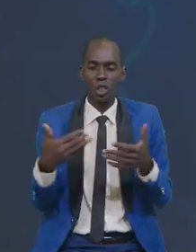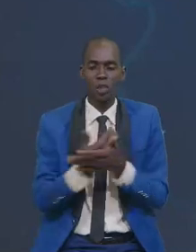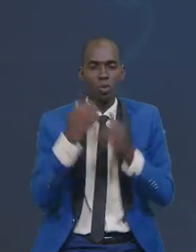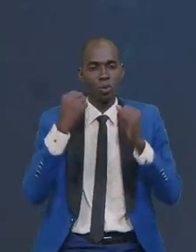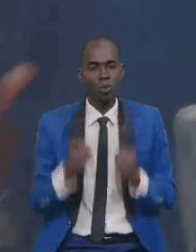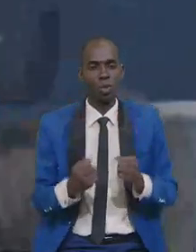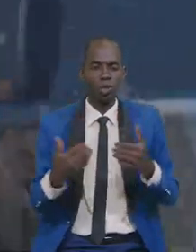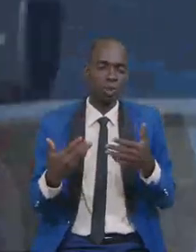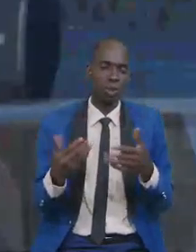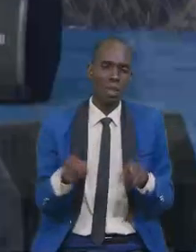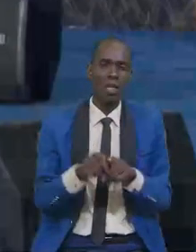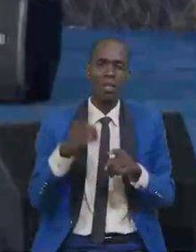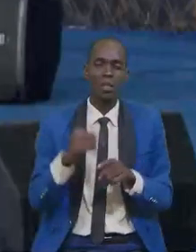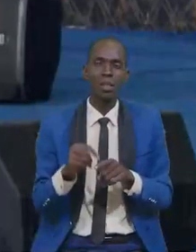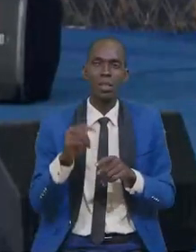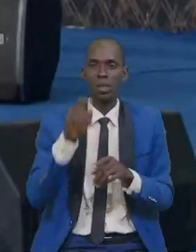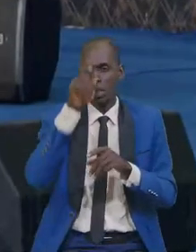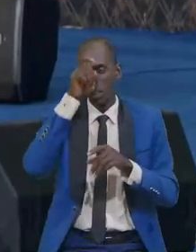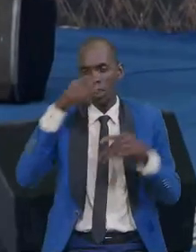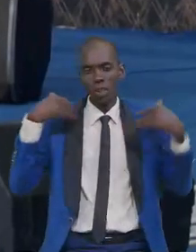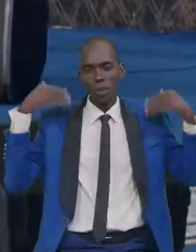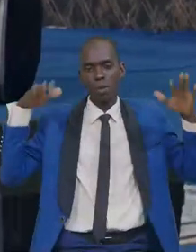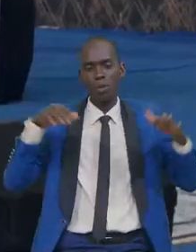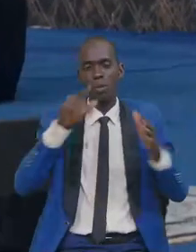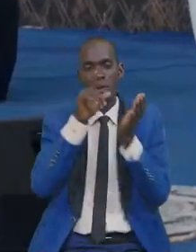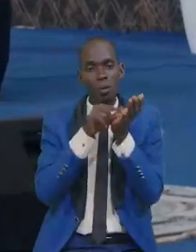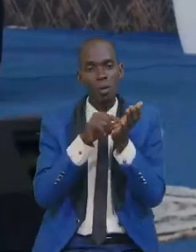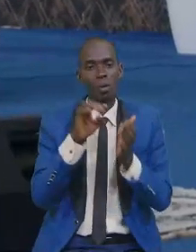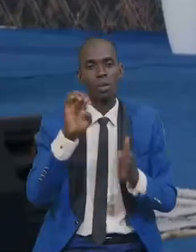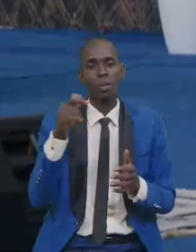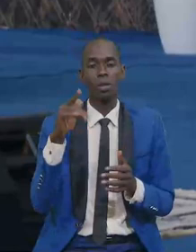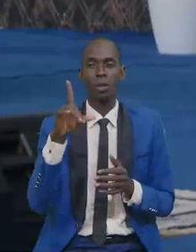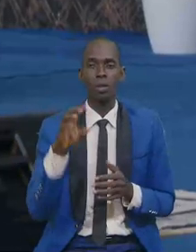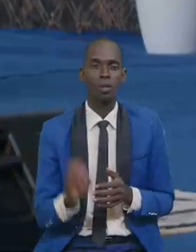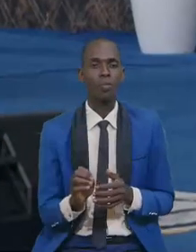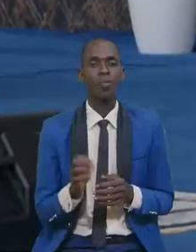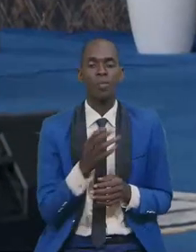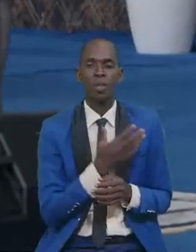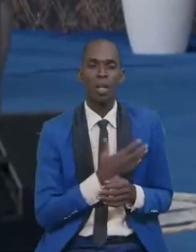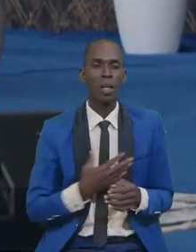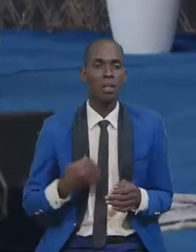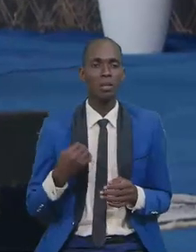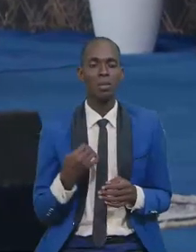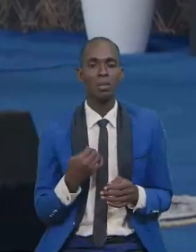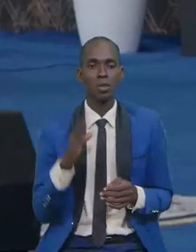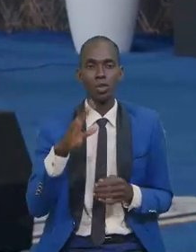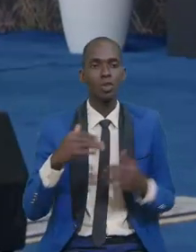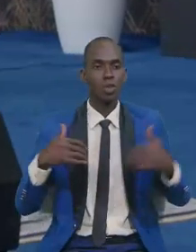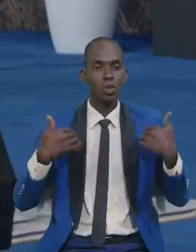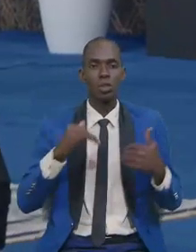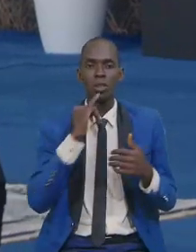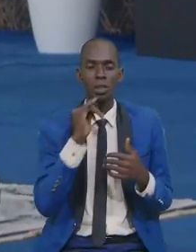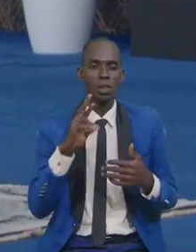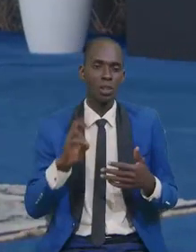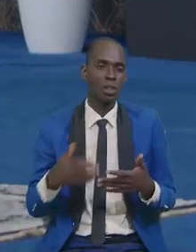ta jeunesse, il renouvelle ta vigueur, il renouvelle sa puissance. Et ta jeunesse est